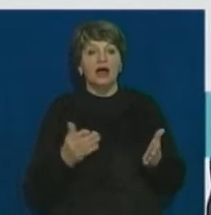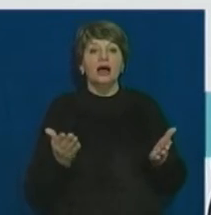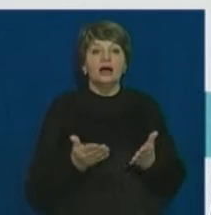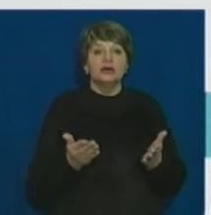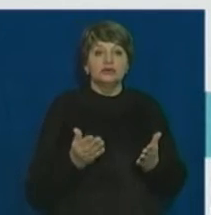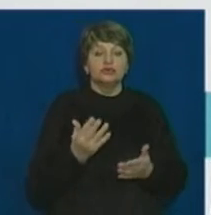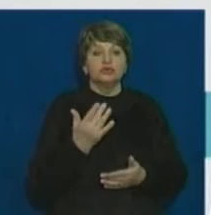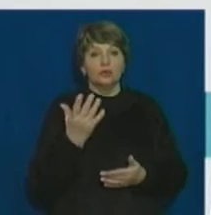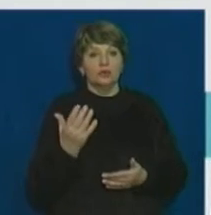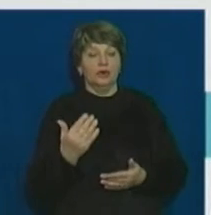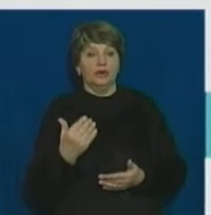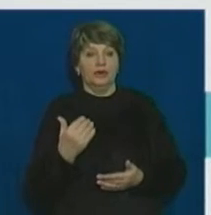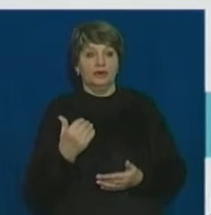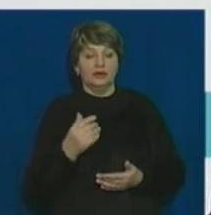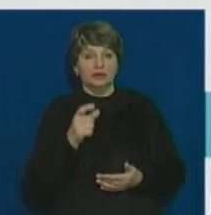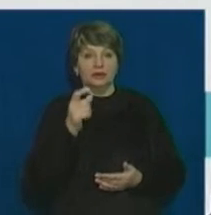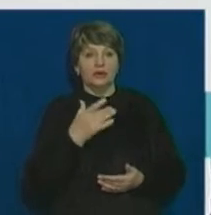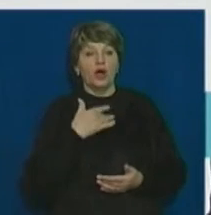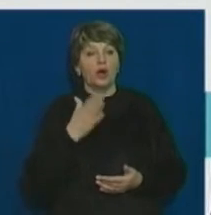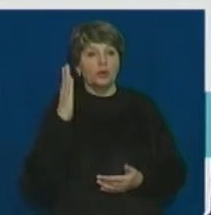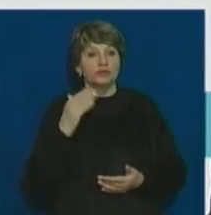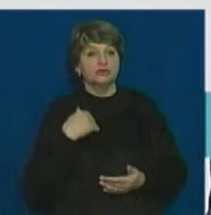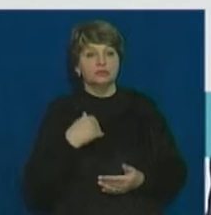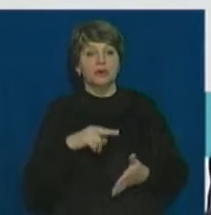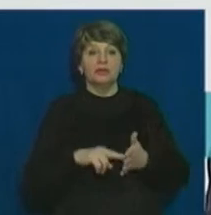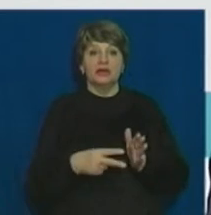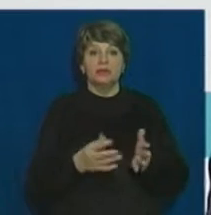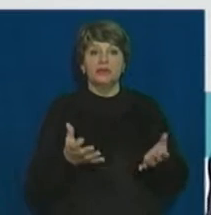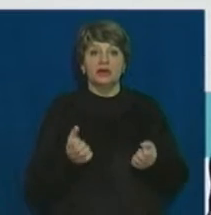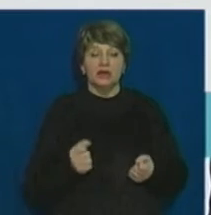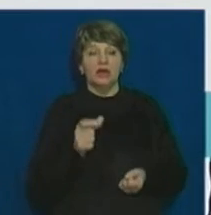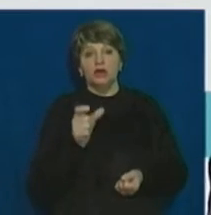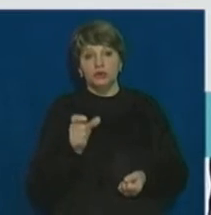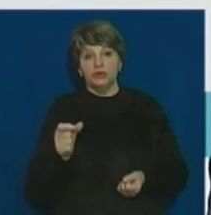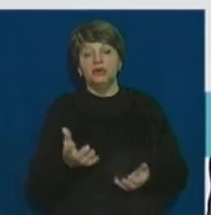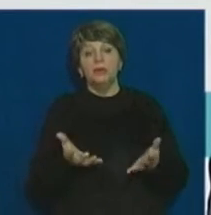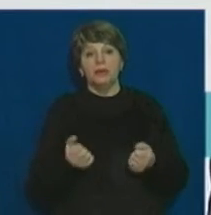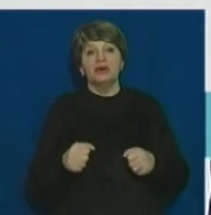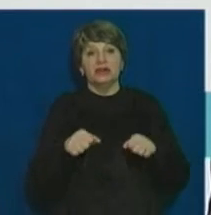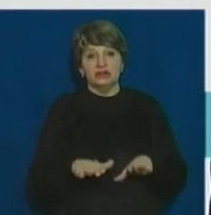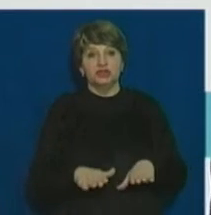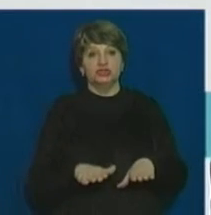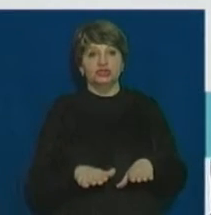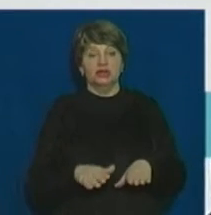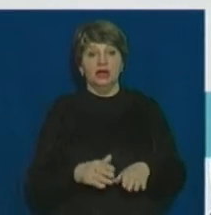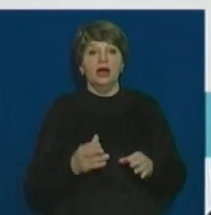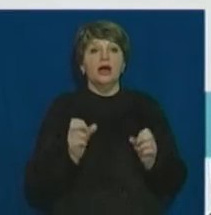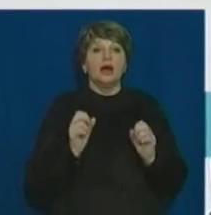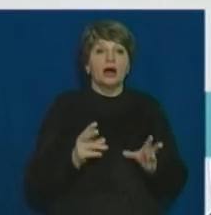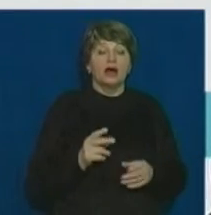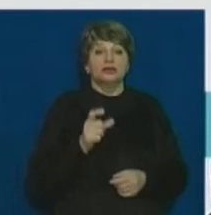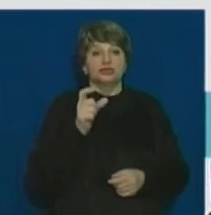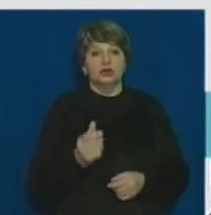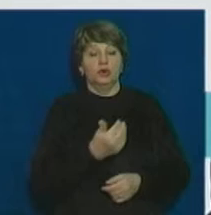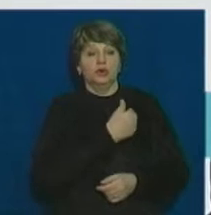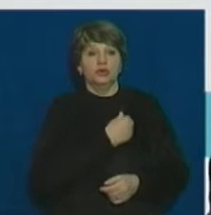ми розраховуємо отримати. І людина самостійно приймає рішення, яким чином вона хоче